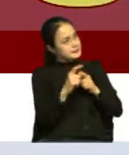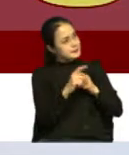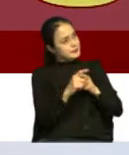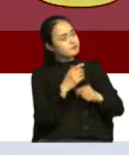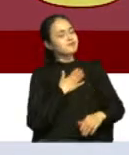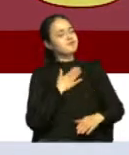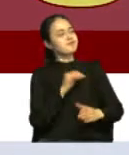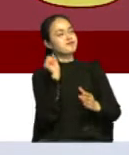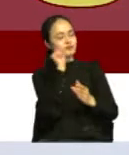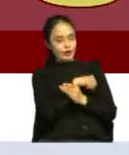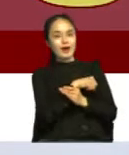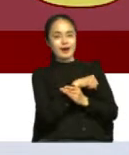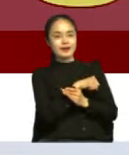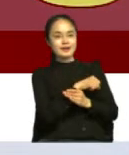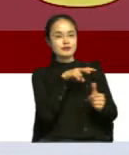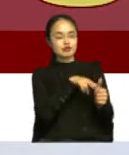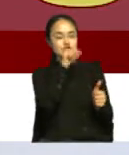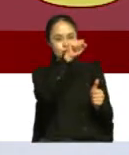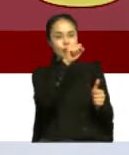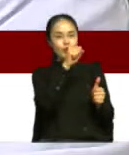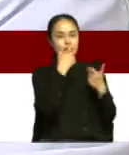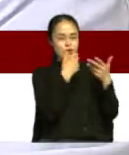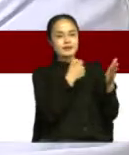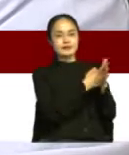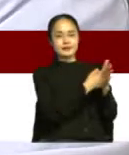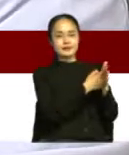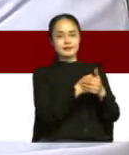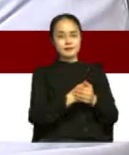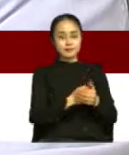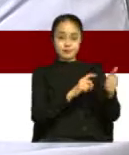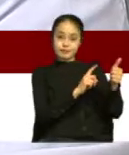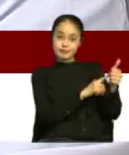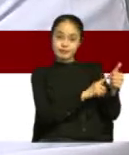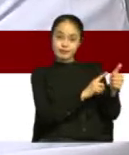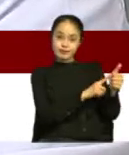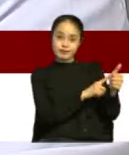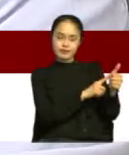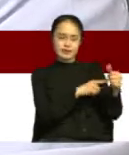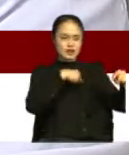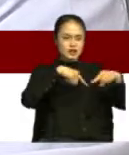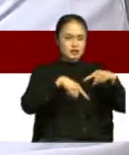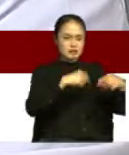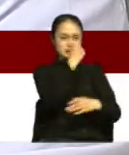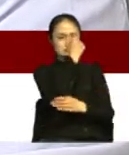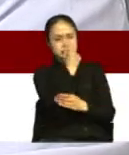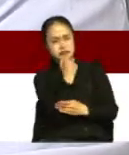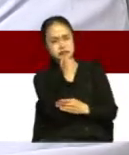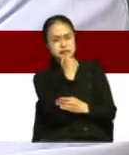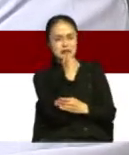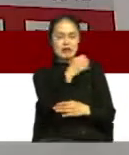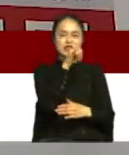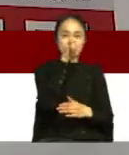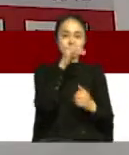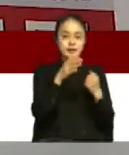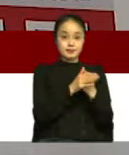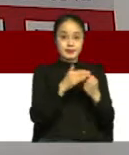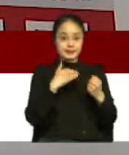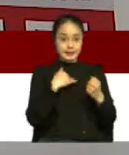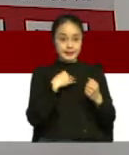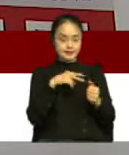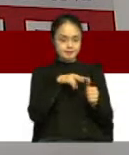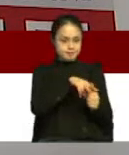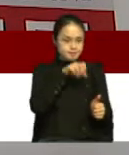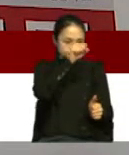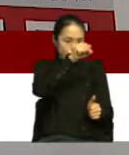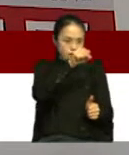전했습니다. 전지명 후보는 그간 광진구는 정체되거나 퇴보했다며 구청장이 되면 경제 전문가로서